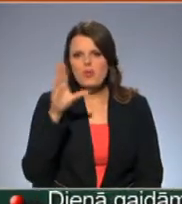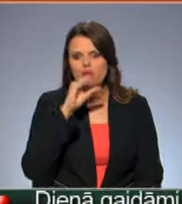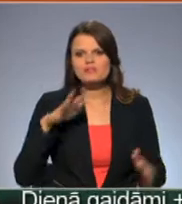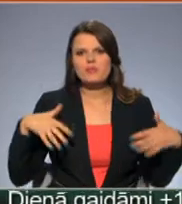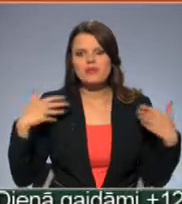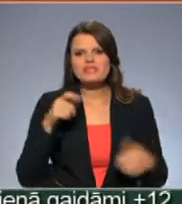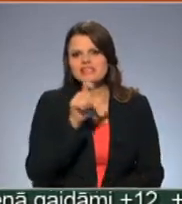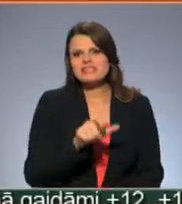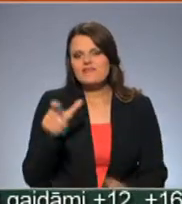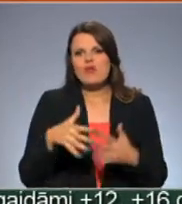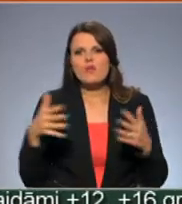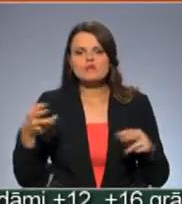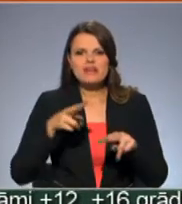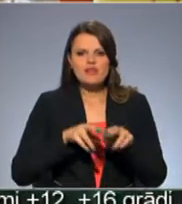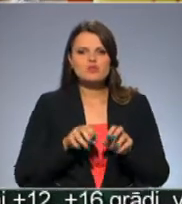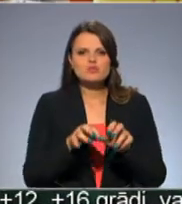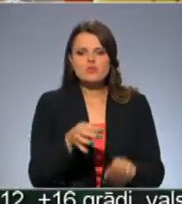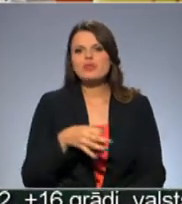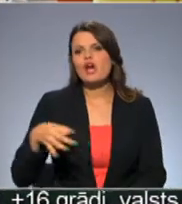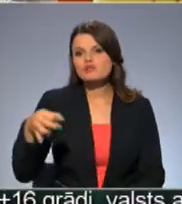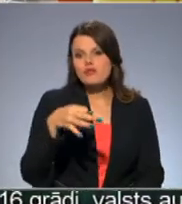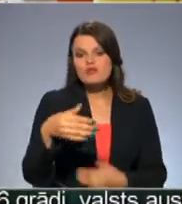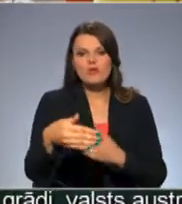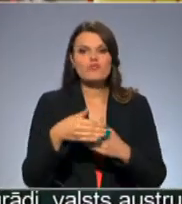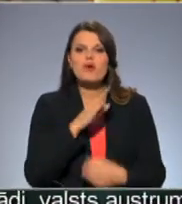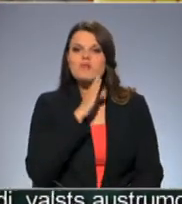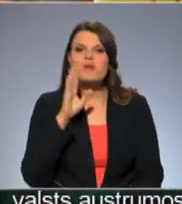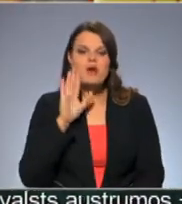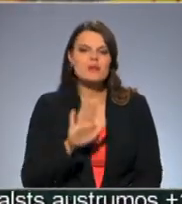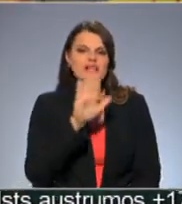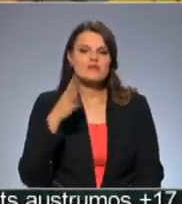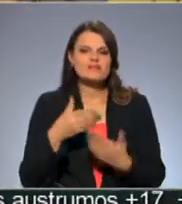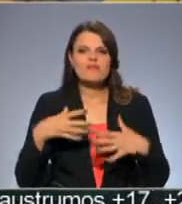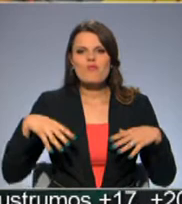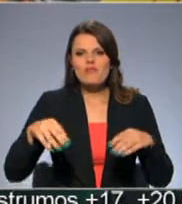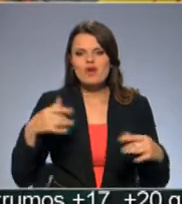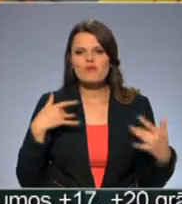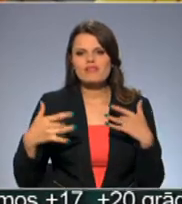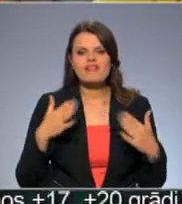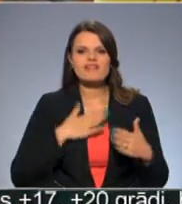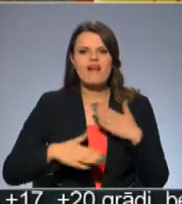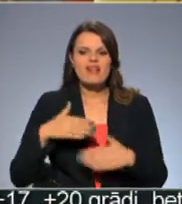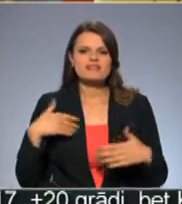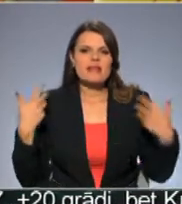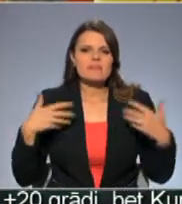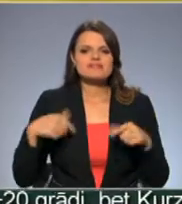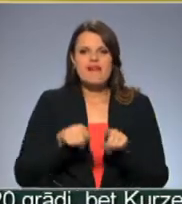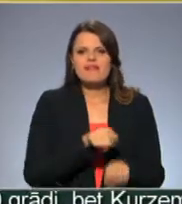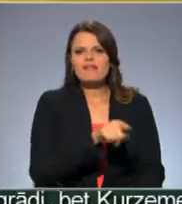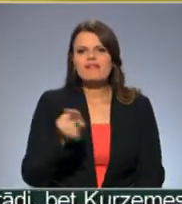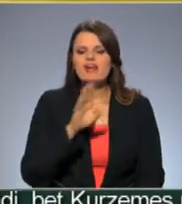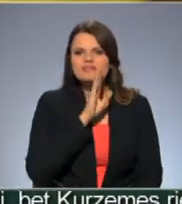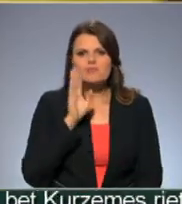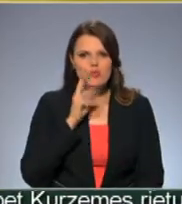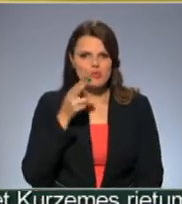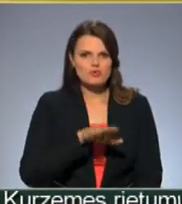priecēt cilvēkus daudzās vietās Skrundas novadā. Tuvojoties māmiņdienai ar savu veikumu teātrītis vēlējies iepriecināt arī tās māmiņas un